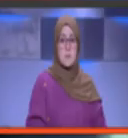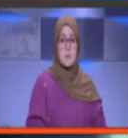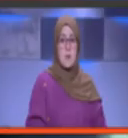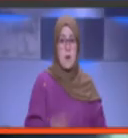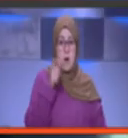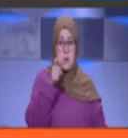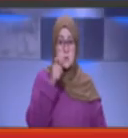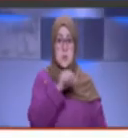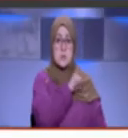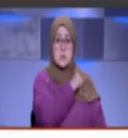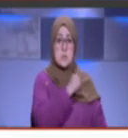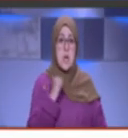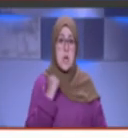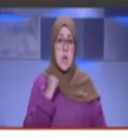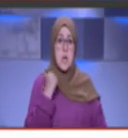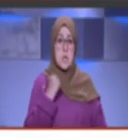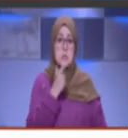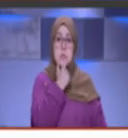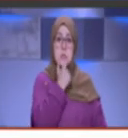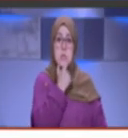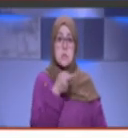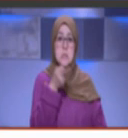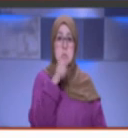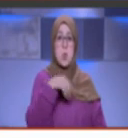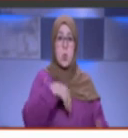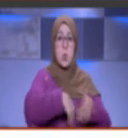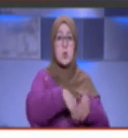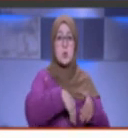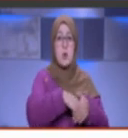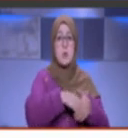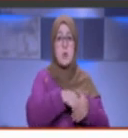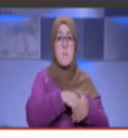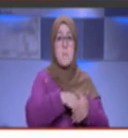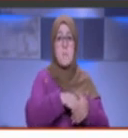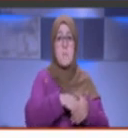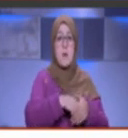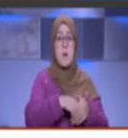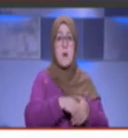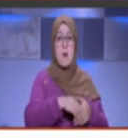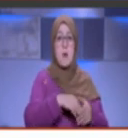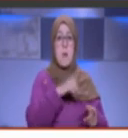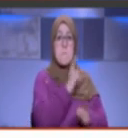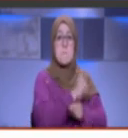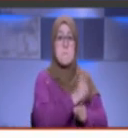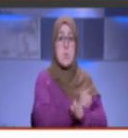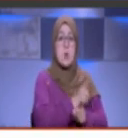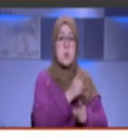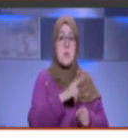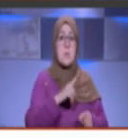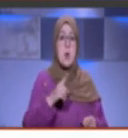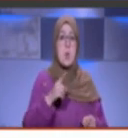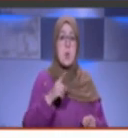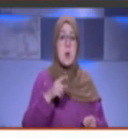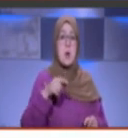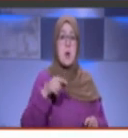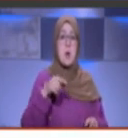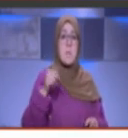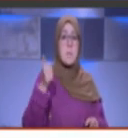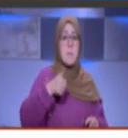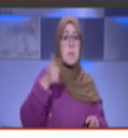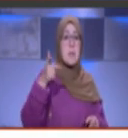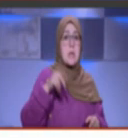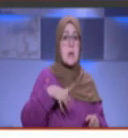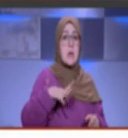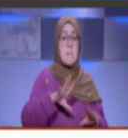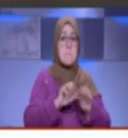حذر نادي توتنهام هوتسبير الإنجليزي لكرة القدم مدربه البرتغالي جوزي مورينيو والعديد من لاعبيه من خرق